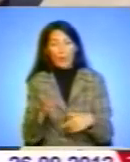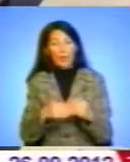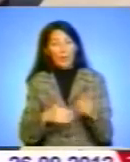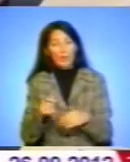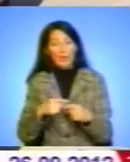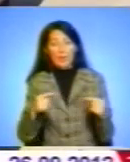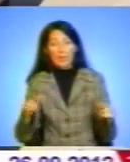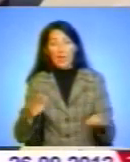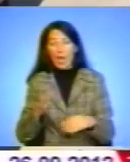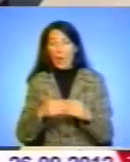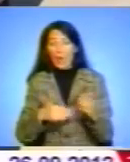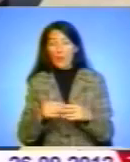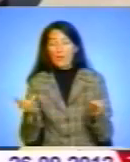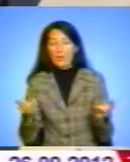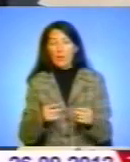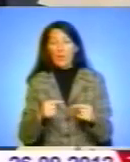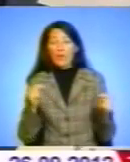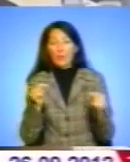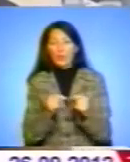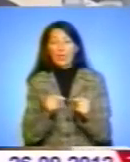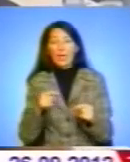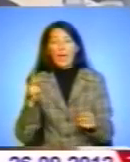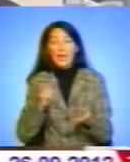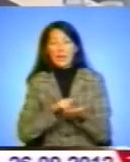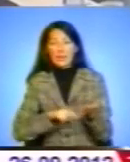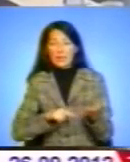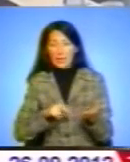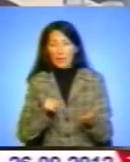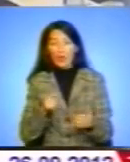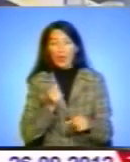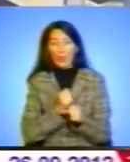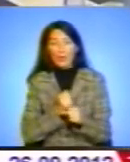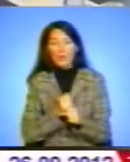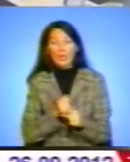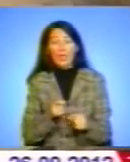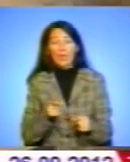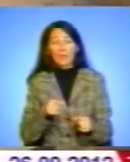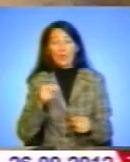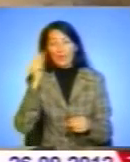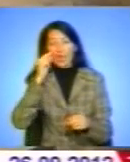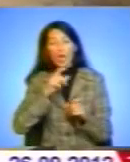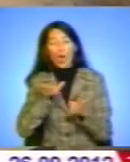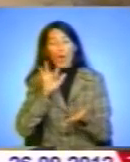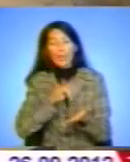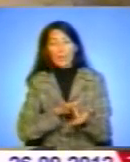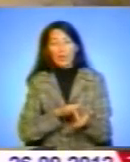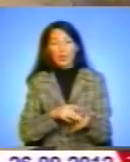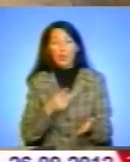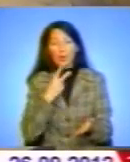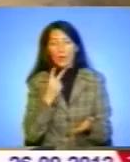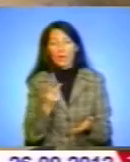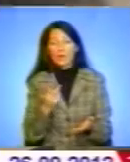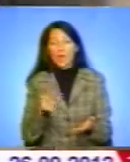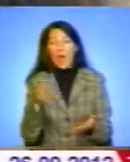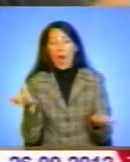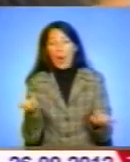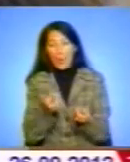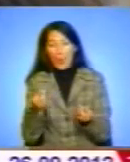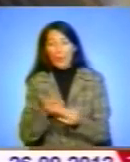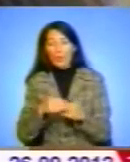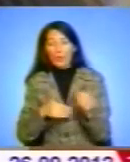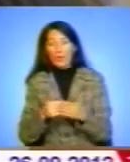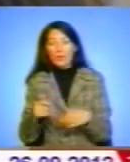професій, потрібні відповідні ліцензії. Тож працівники обласного комунального навчально-курсового центру керуються попитом на професії і таким чином